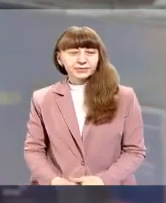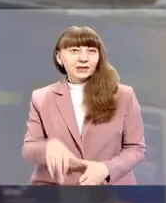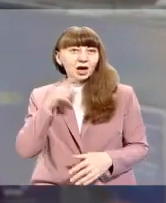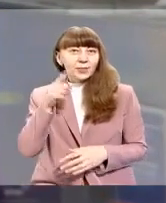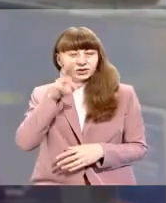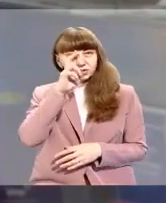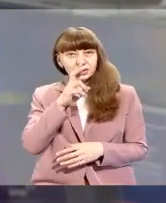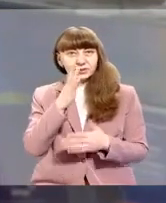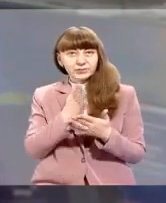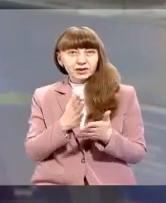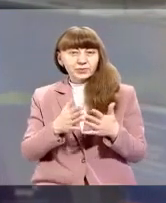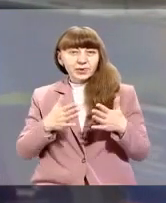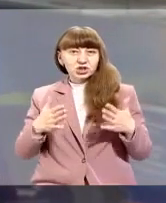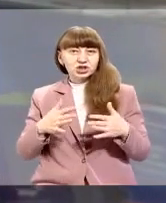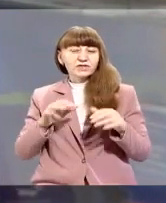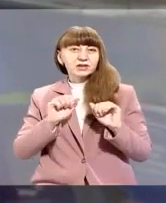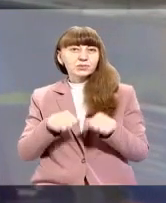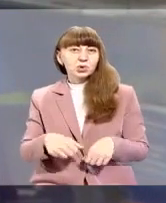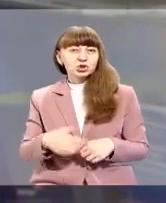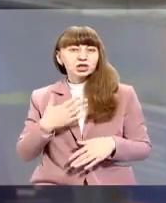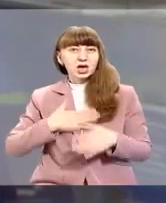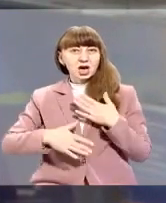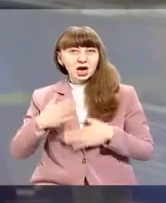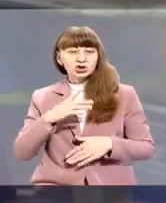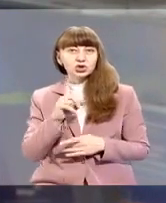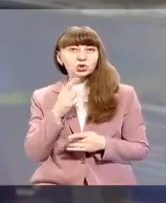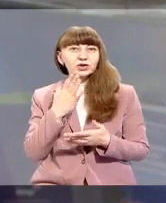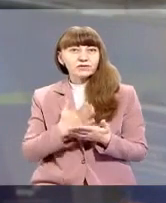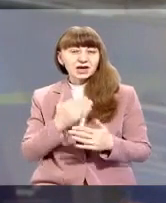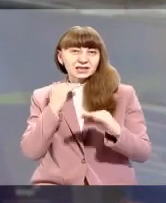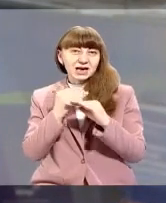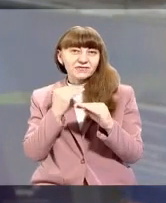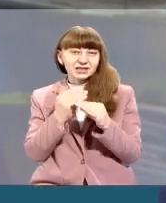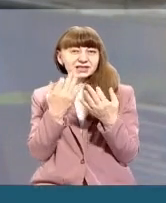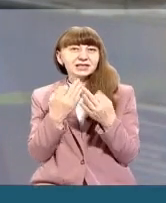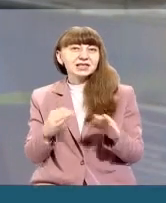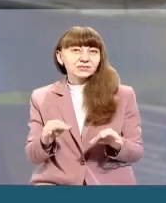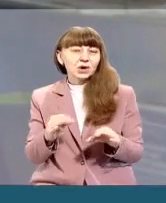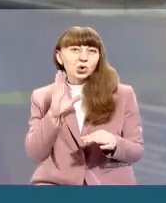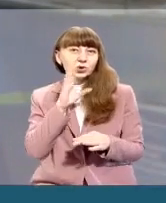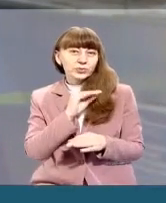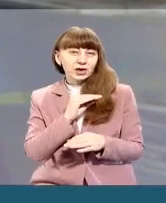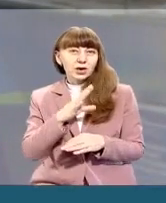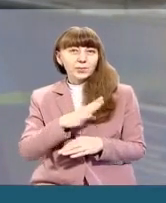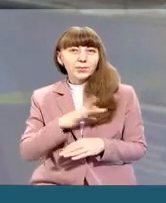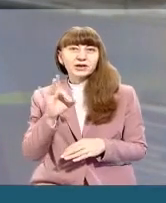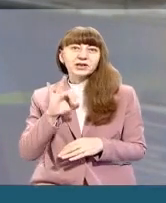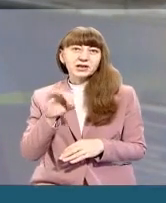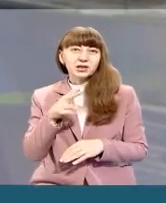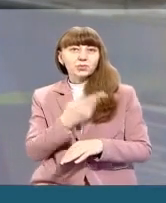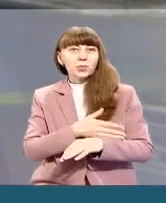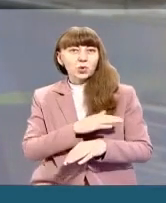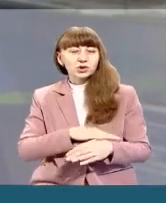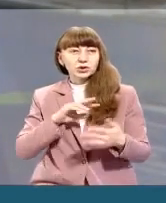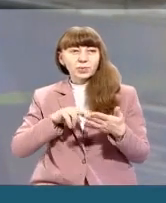Молодежь страны имеет безграничные возможности. Я рада, что являюсь ровесницей независимости. Уже успела побывать в Мадриде и Польше